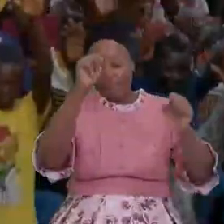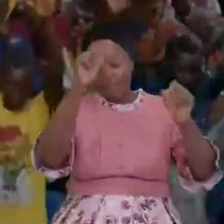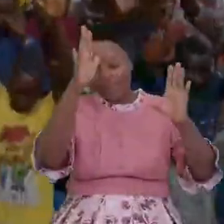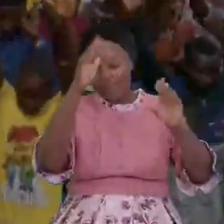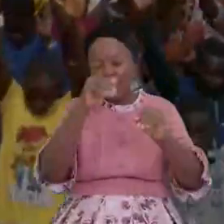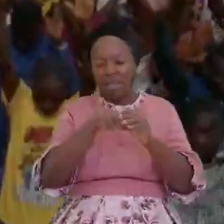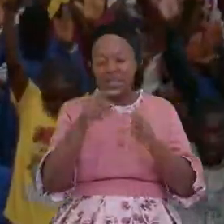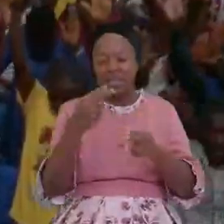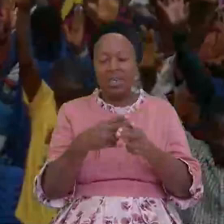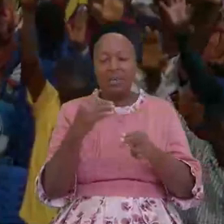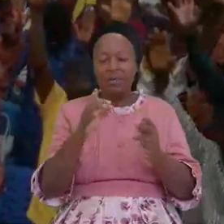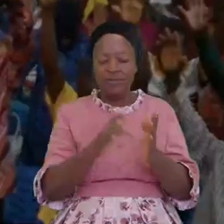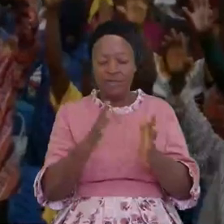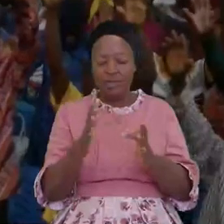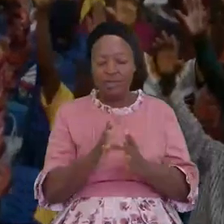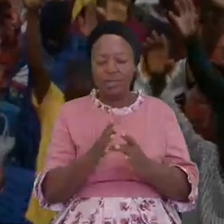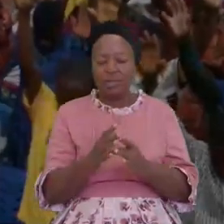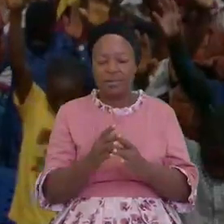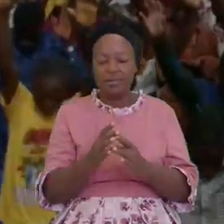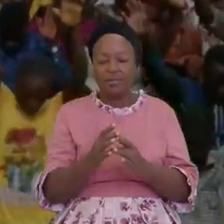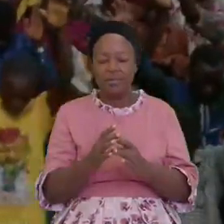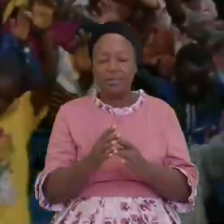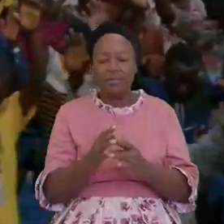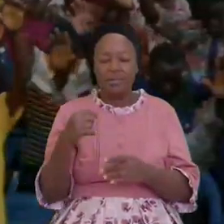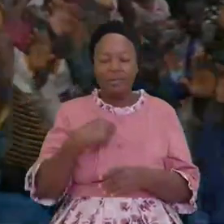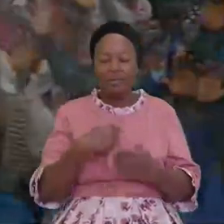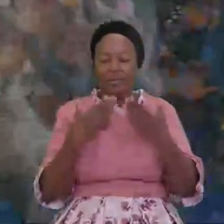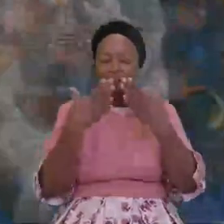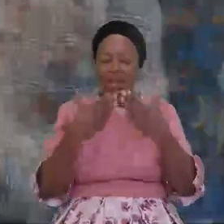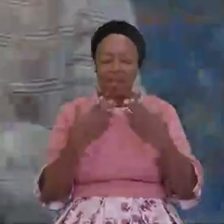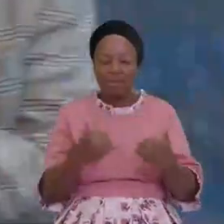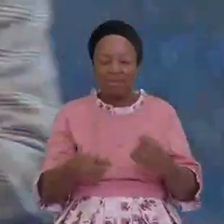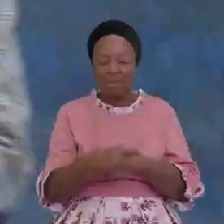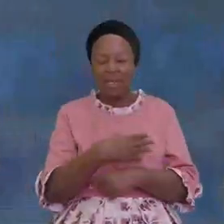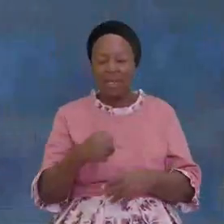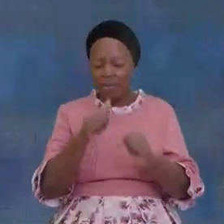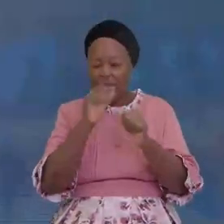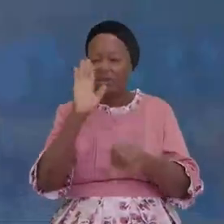Où es-tu là-bas? Père, au nom de Jésus,